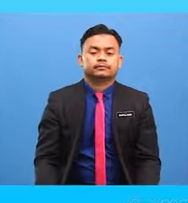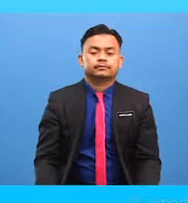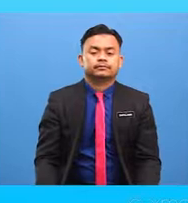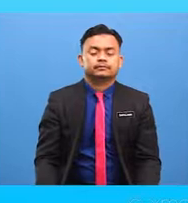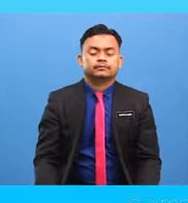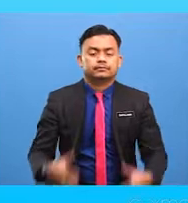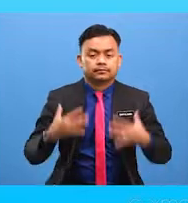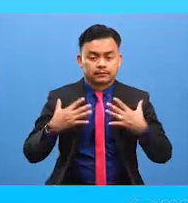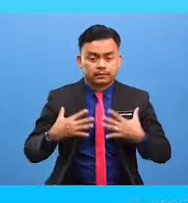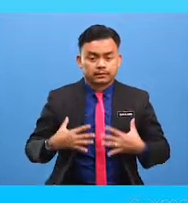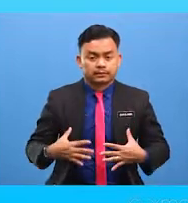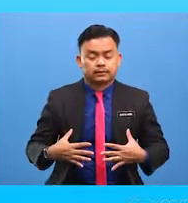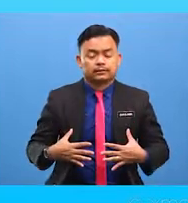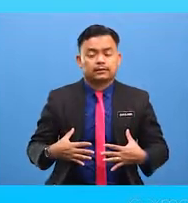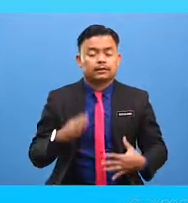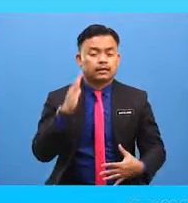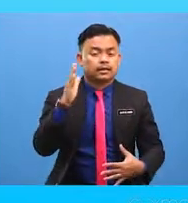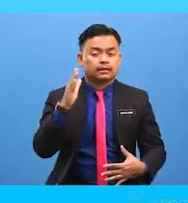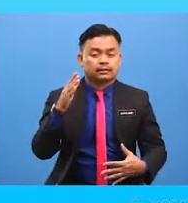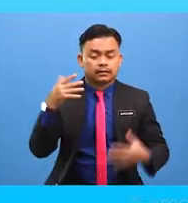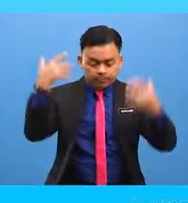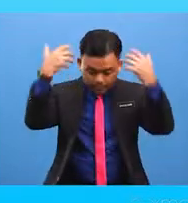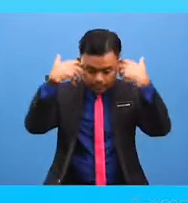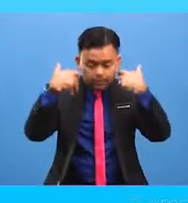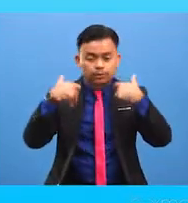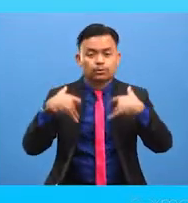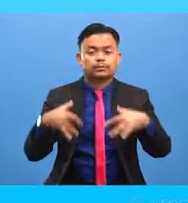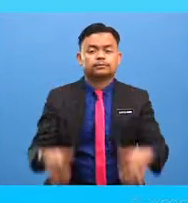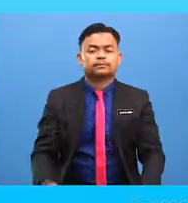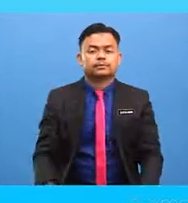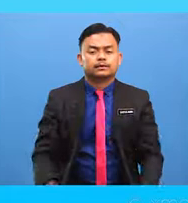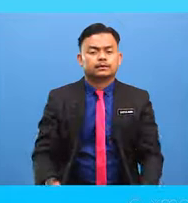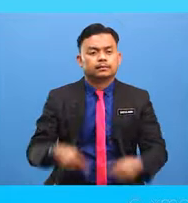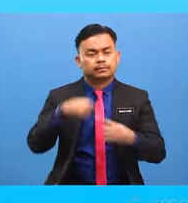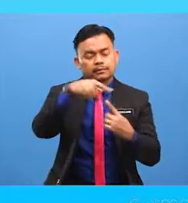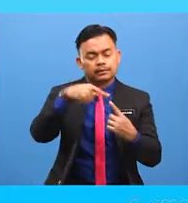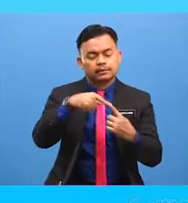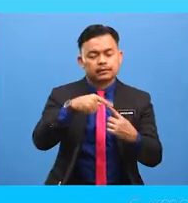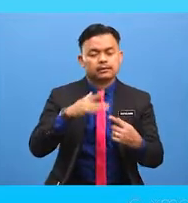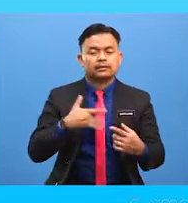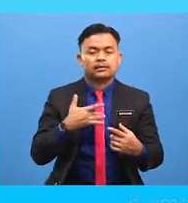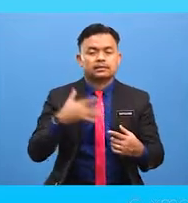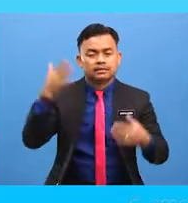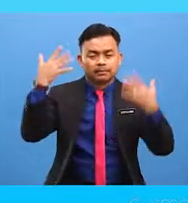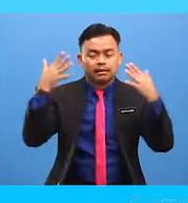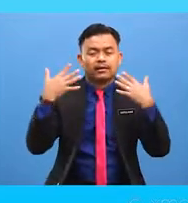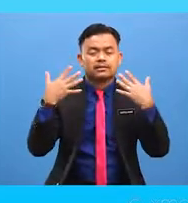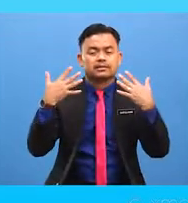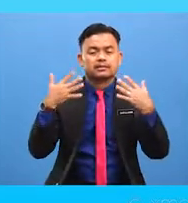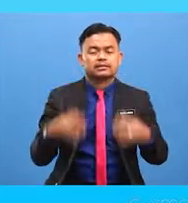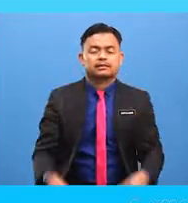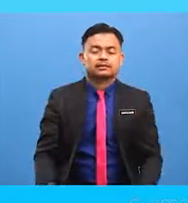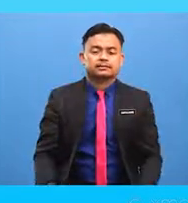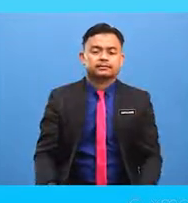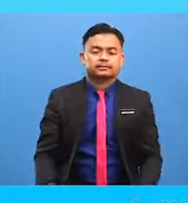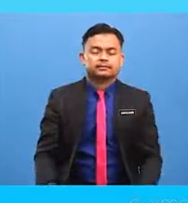Badan kita akan mengeluarkan peluh apabila badan kita berasa panas, terutama selepas membuat